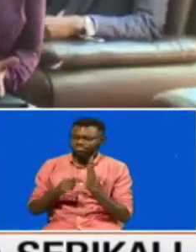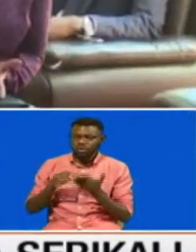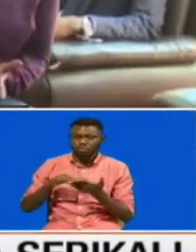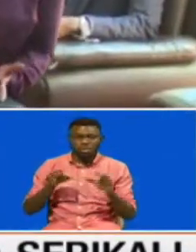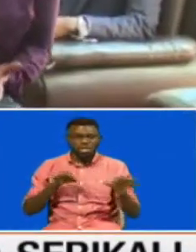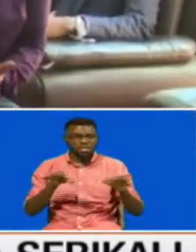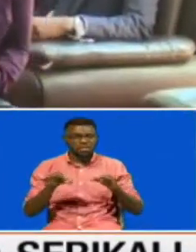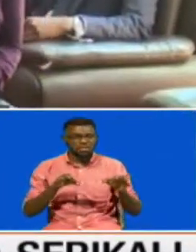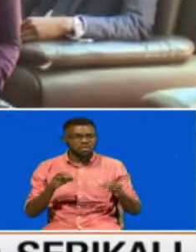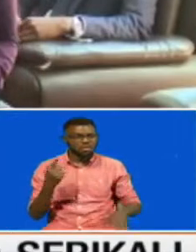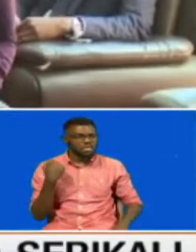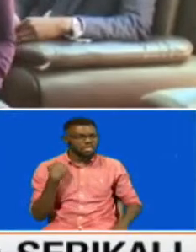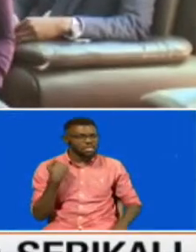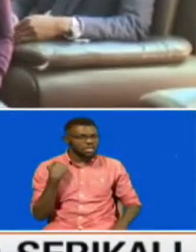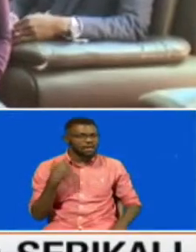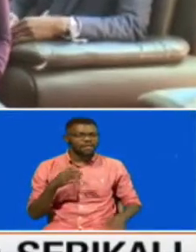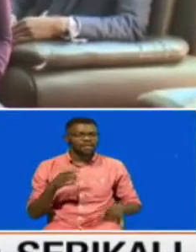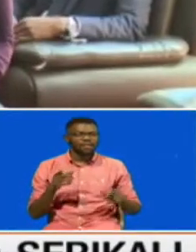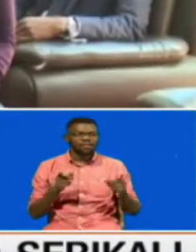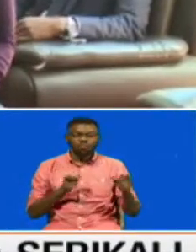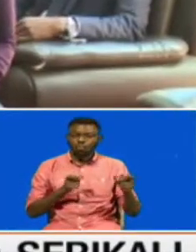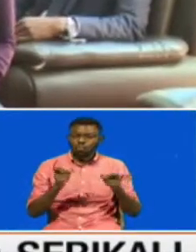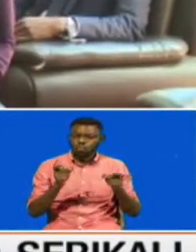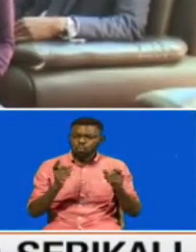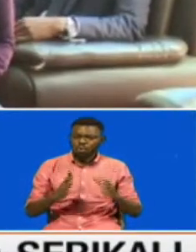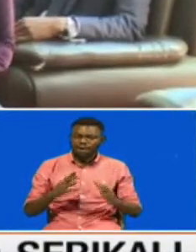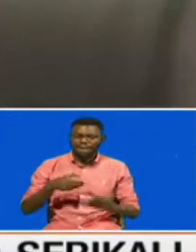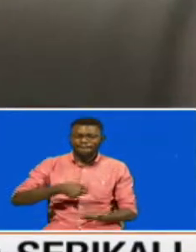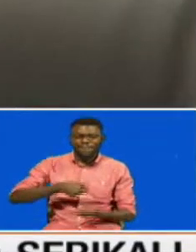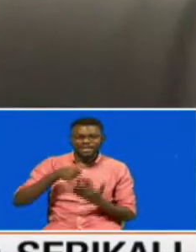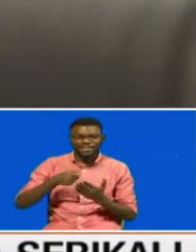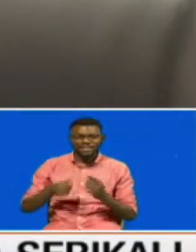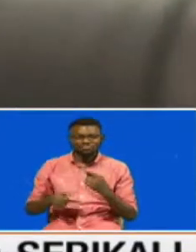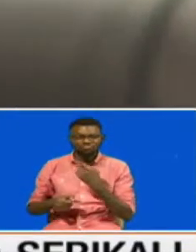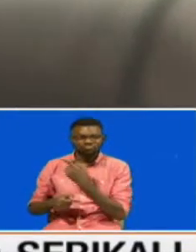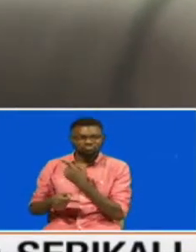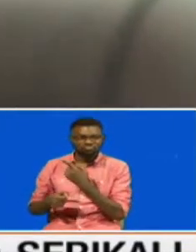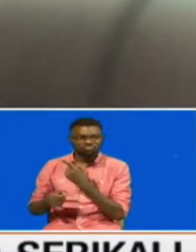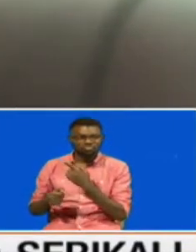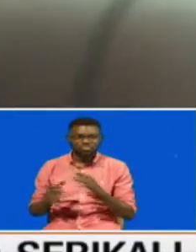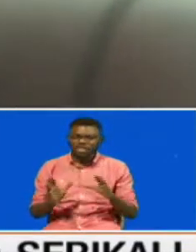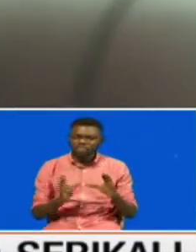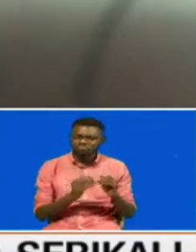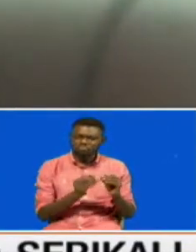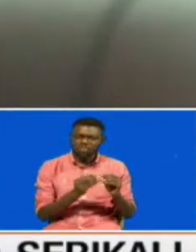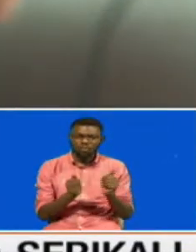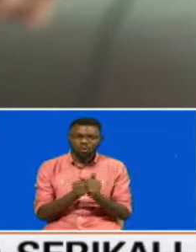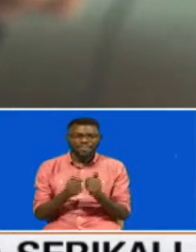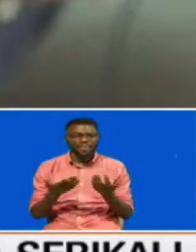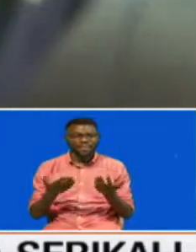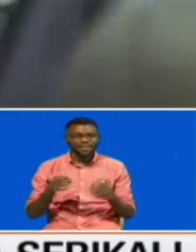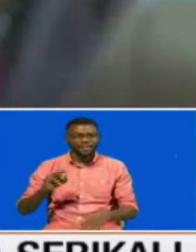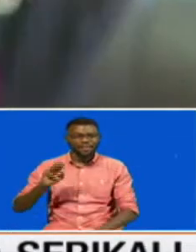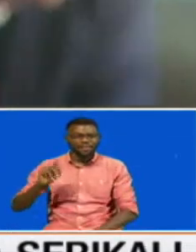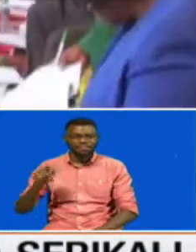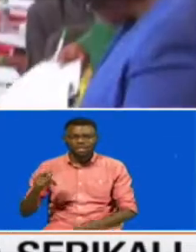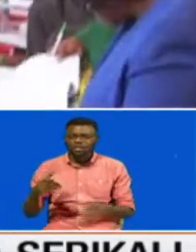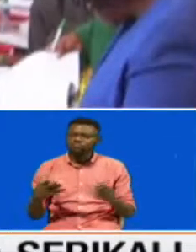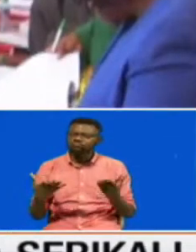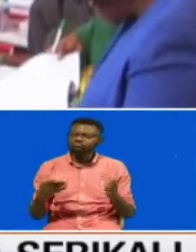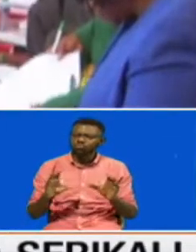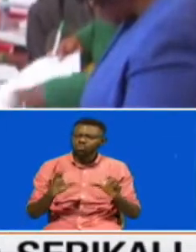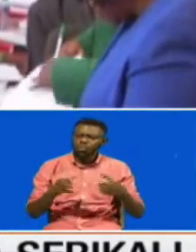Siku moja tu baada ya msimamizi wa bajeti Daktari Margaret Nyakango kwenye kikao na kamati ya bunge kuhusu kesi za